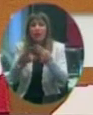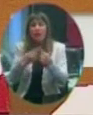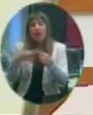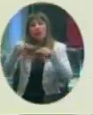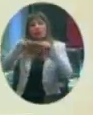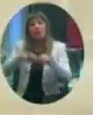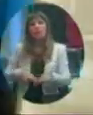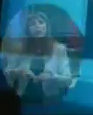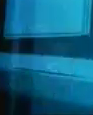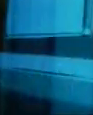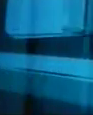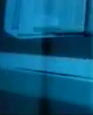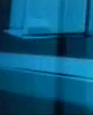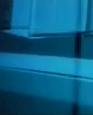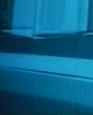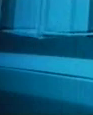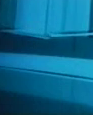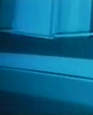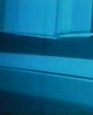אתגר גדול.